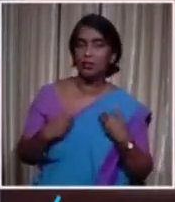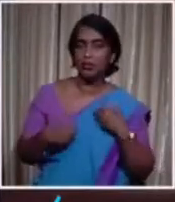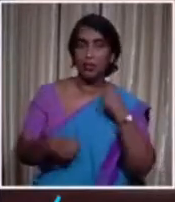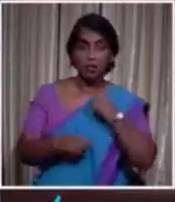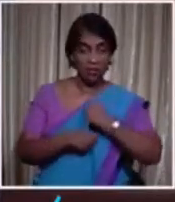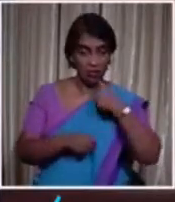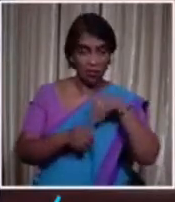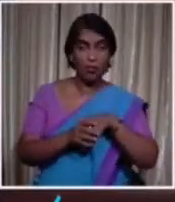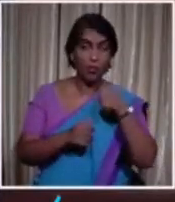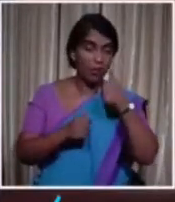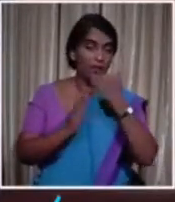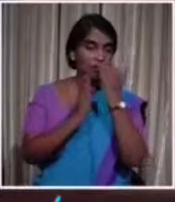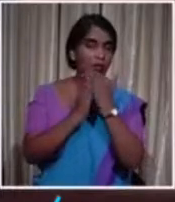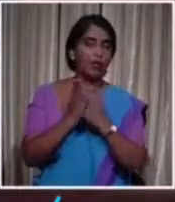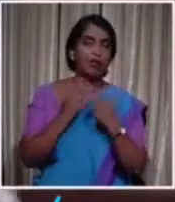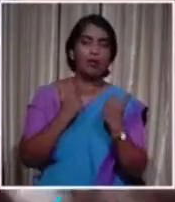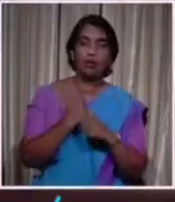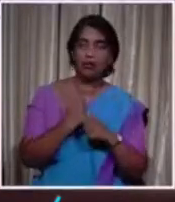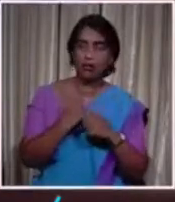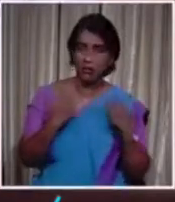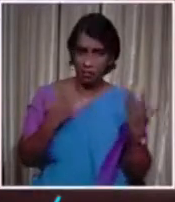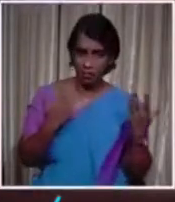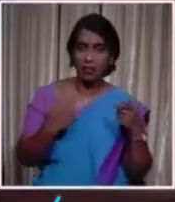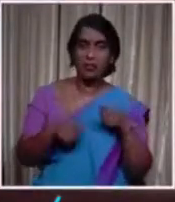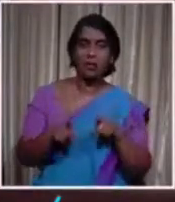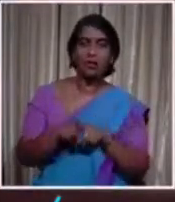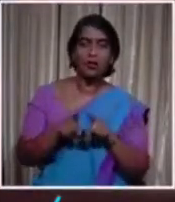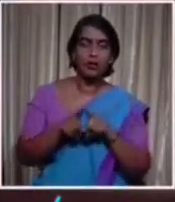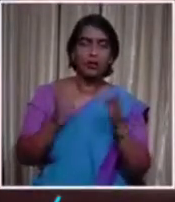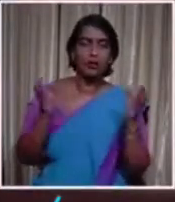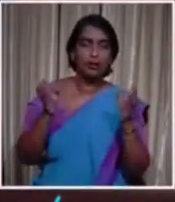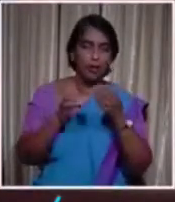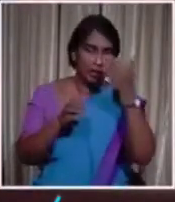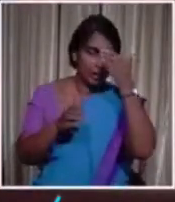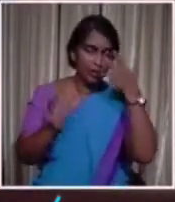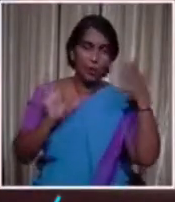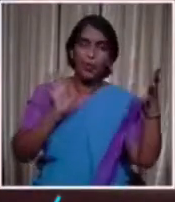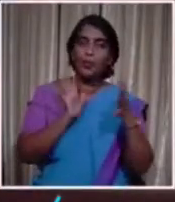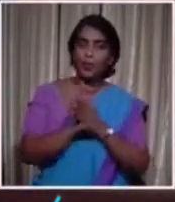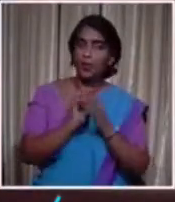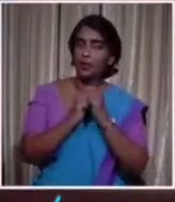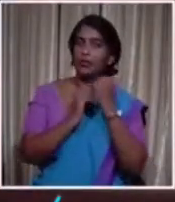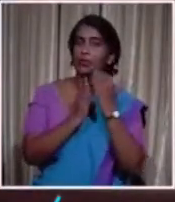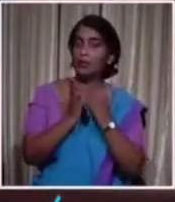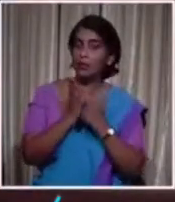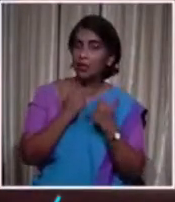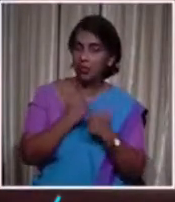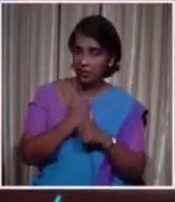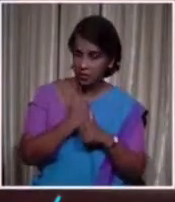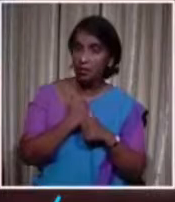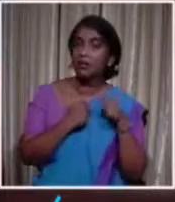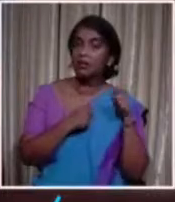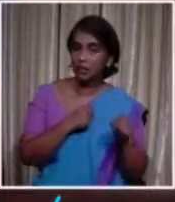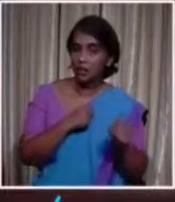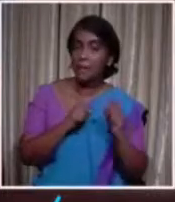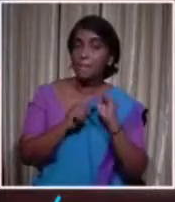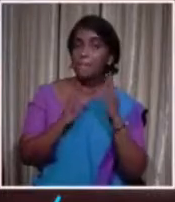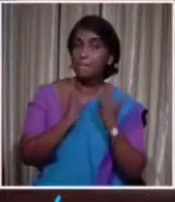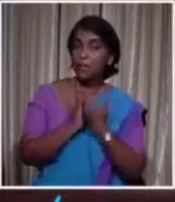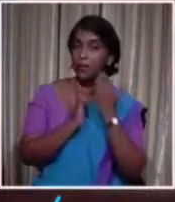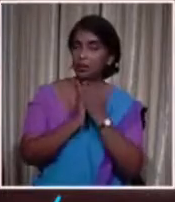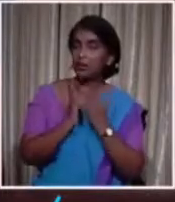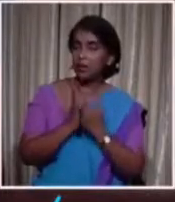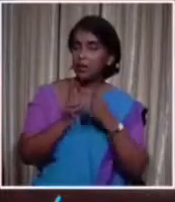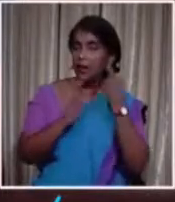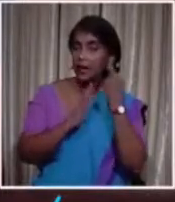राज्य आकृति अखदागन अभी असमर्थलातेन सिर जाति नेकतुरगत्तु वेडपिलु अखदन एकट प्रतिपत्ति में रामो